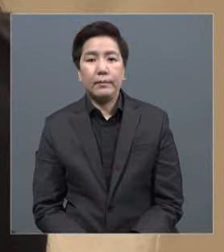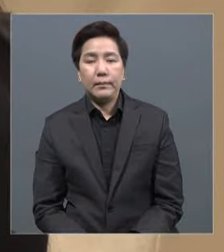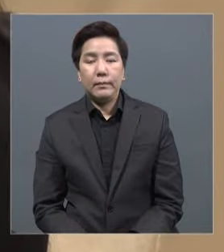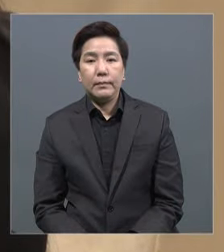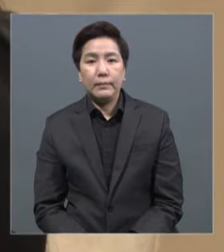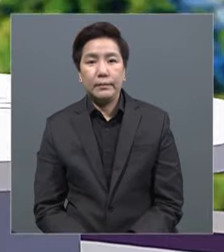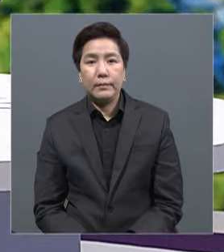อนาคตมา